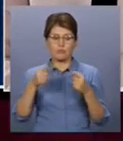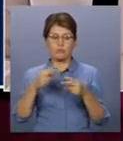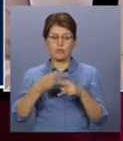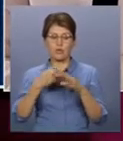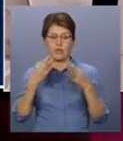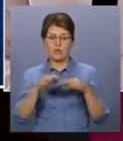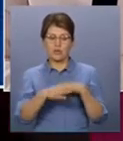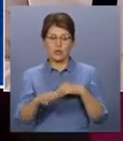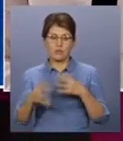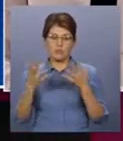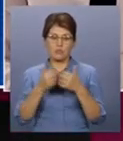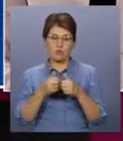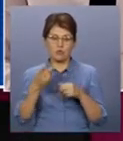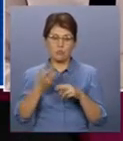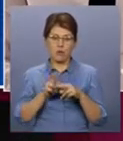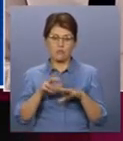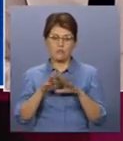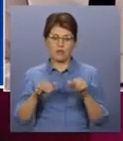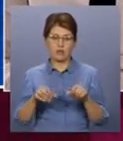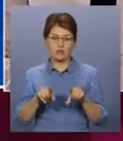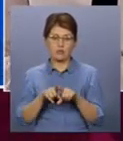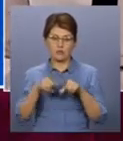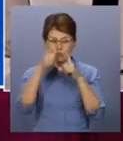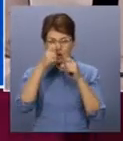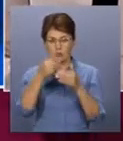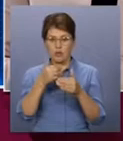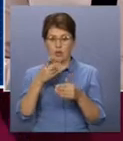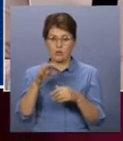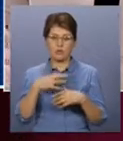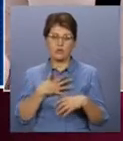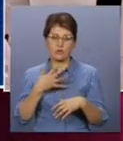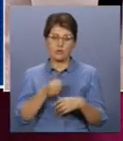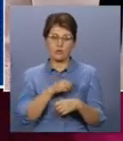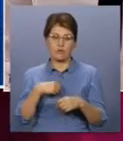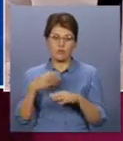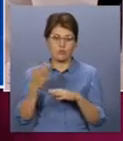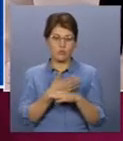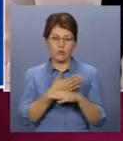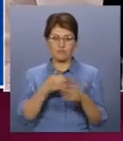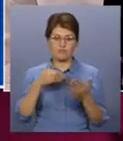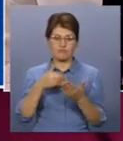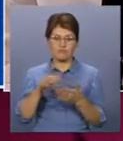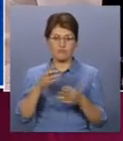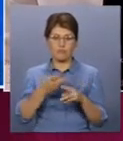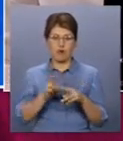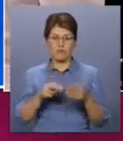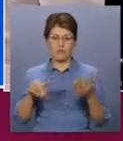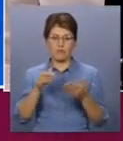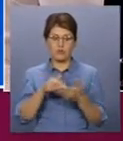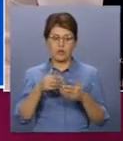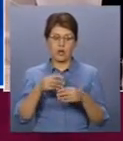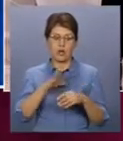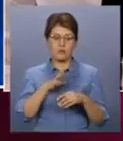разрешений и налоговых отчислений. Владельцев, к тому же, уведомляли заранее, но добровольно снести строение они отказались. В итоге к